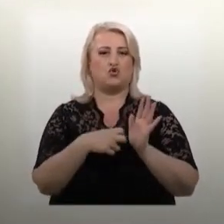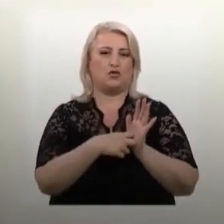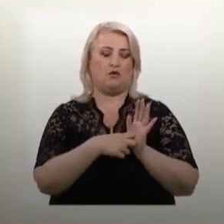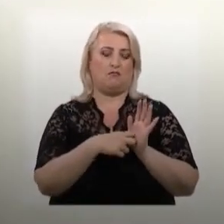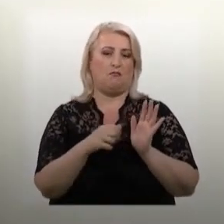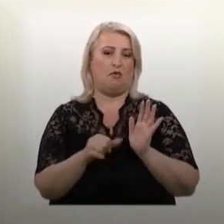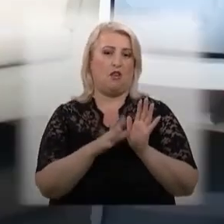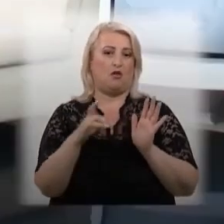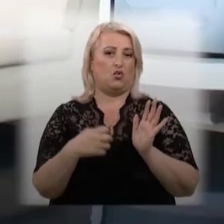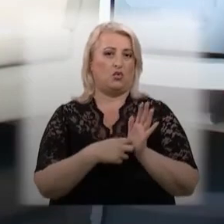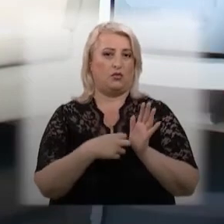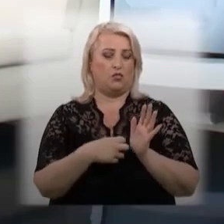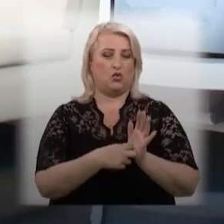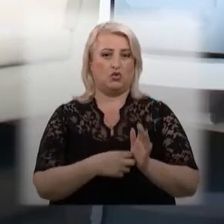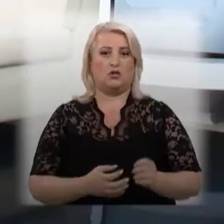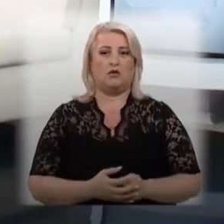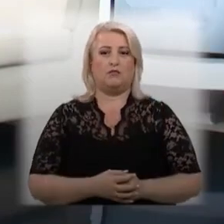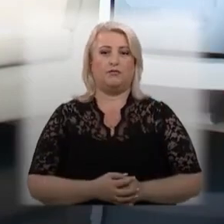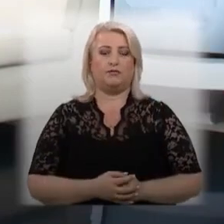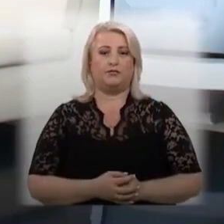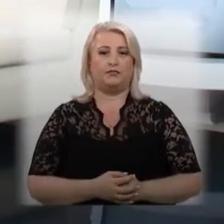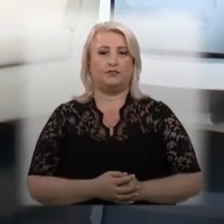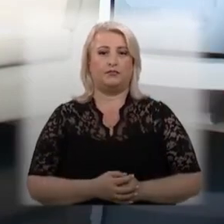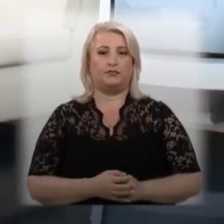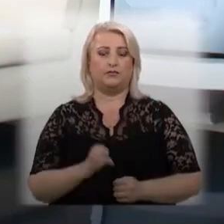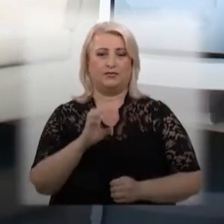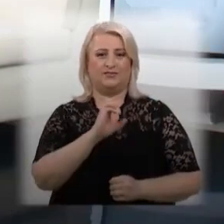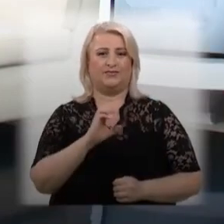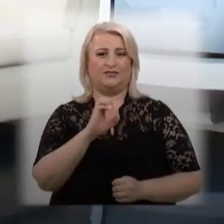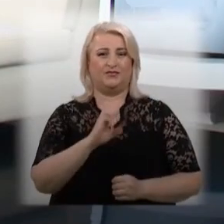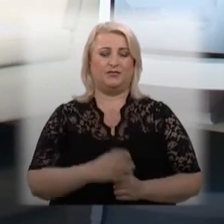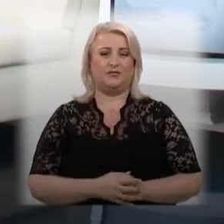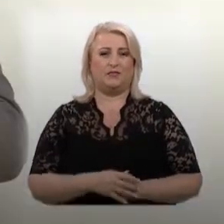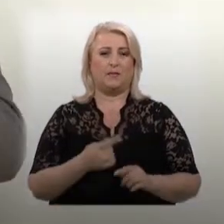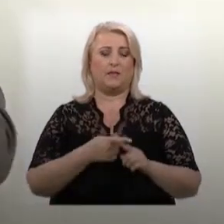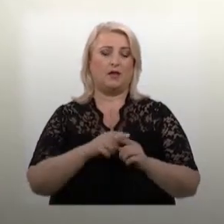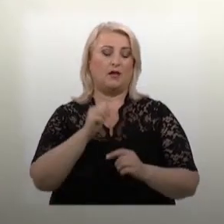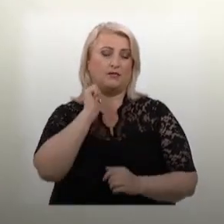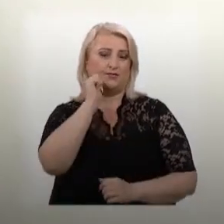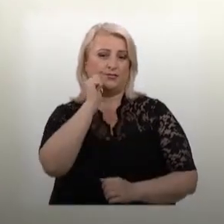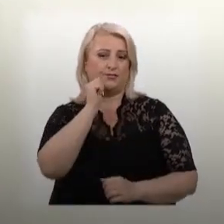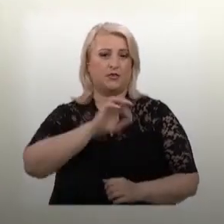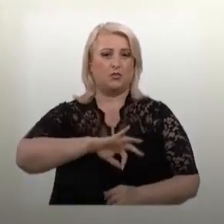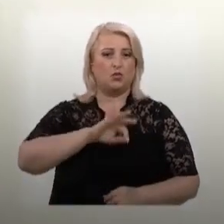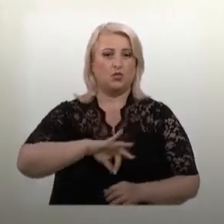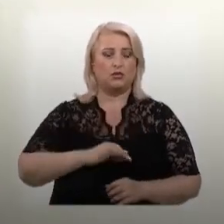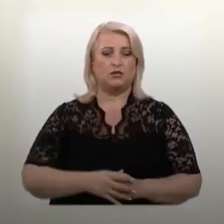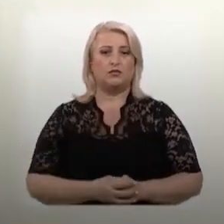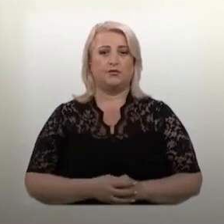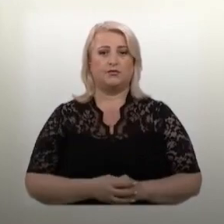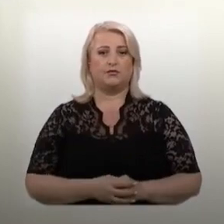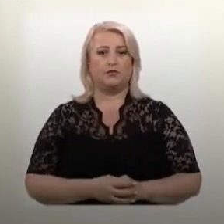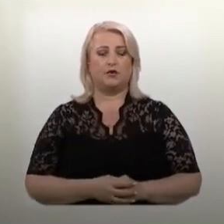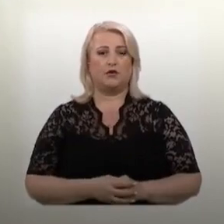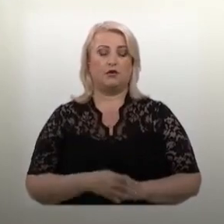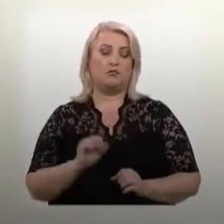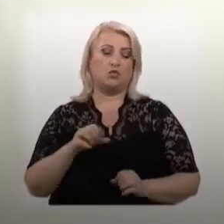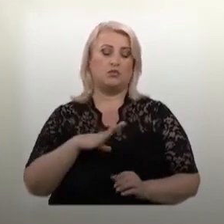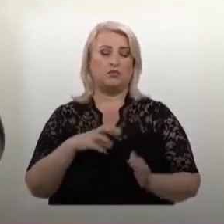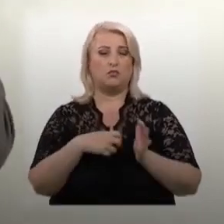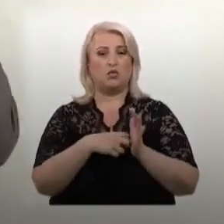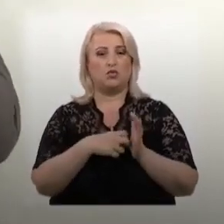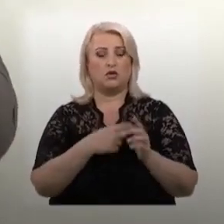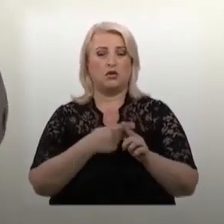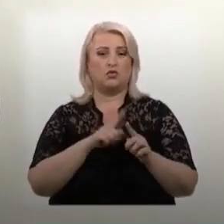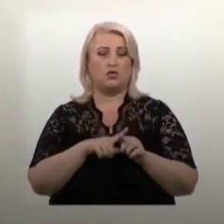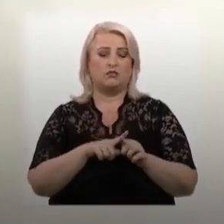o poștă care de dorit să nu fie a fost de Carti folosesc zilnic de dorit să nu fie o poveste pe care tu o folosești pentru a